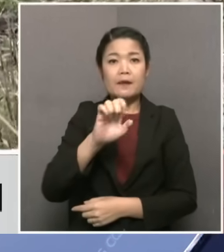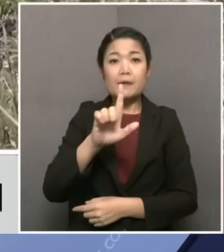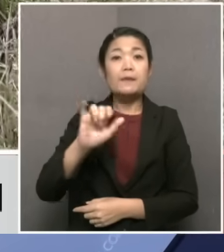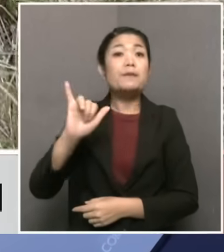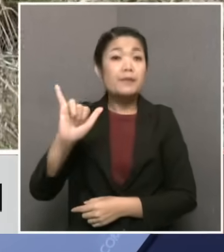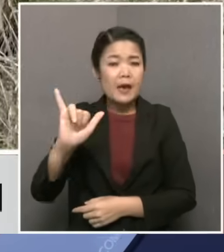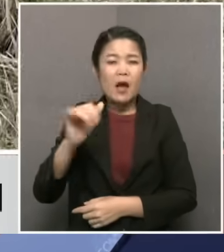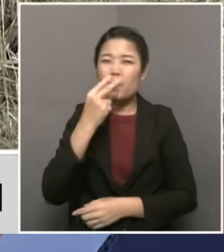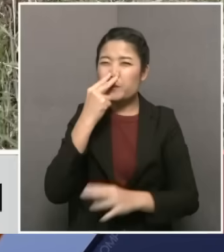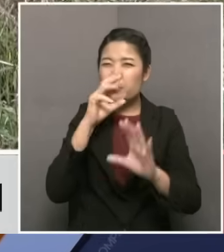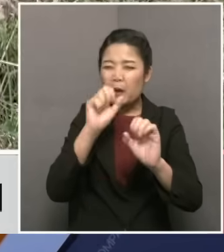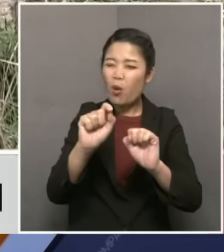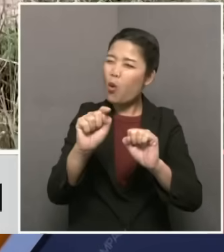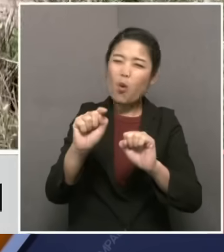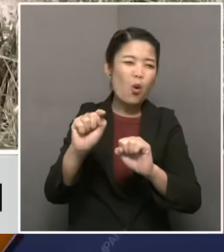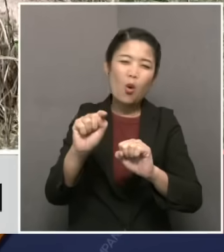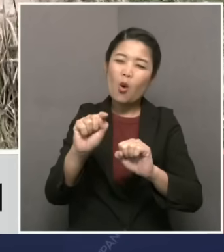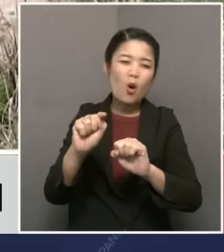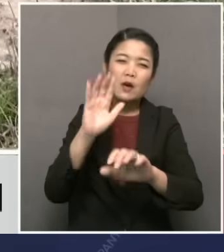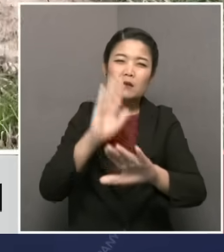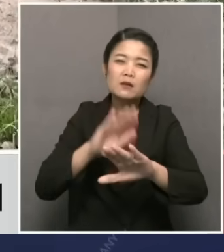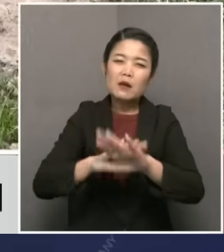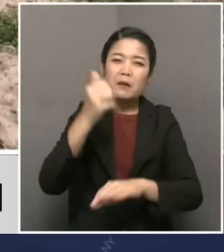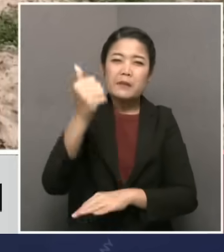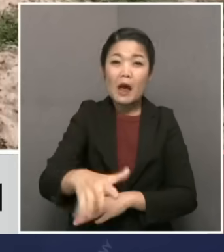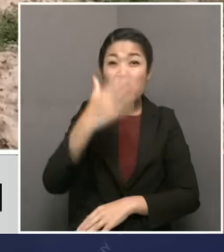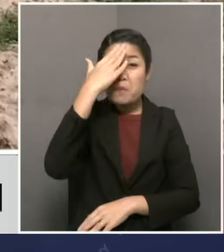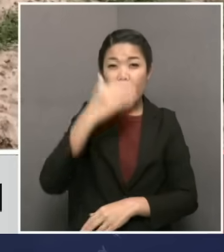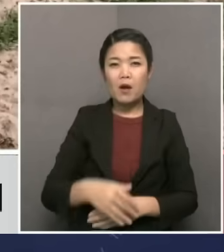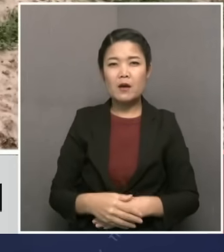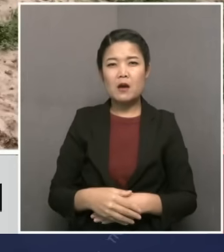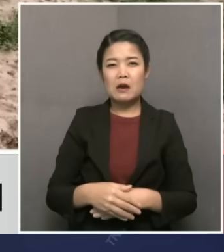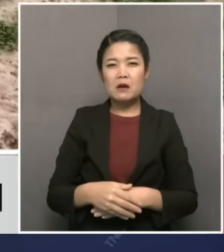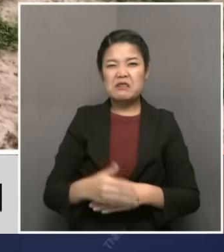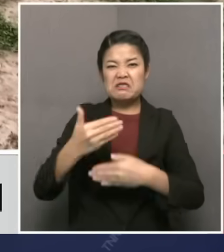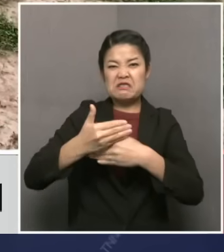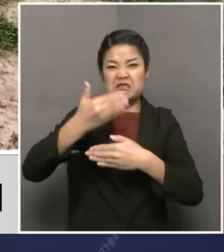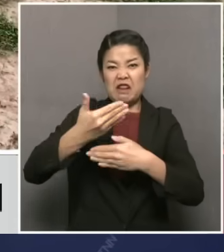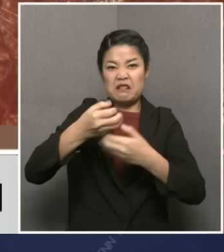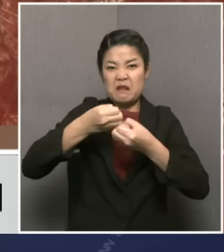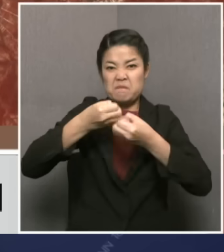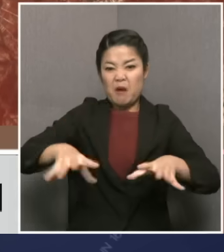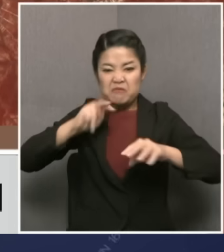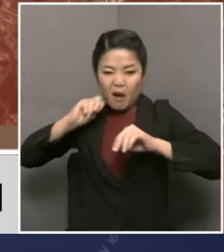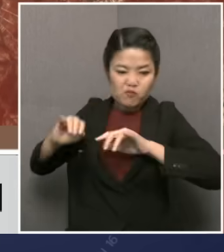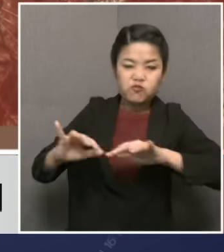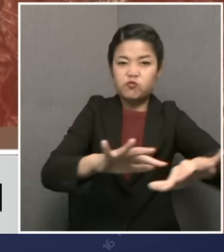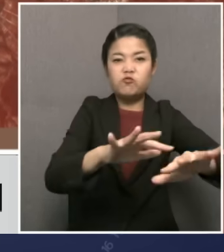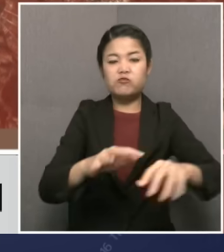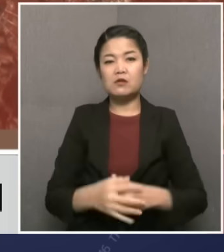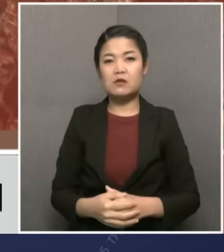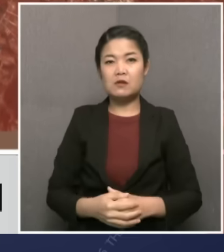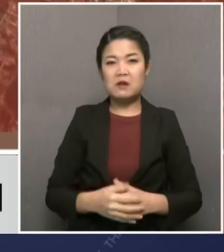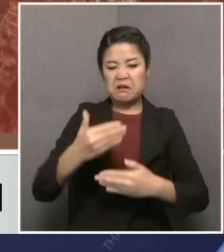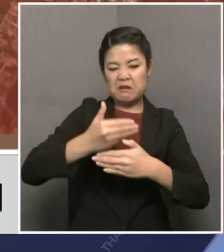เป็นอันหนึ่งแน่นอนปฏิเสธไม่ได้นะครับเพราะว่าเขื่อนแตกระบบเตือนภัยเขื่อนแตกไม่ ม ีแล้วมันมาเร็วม